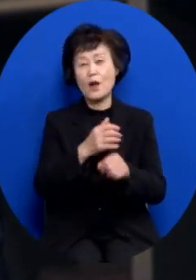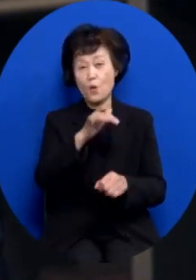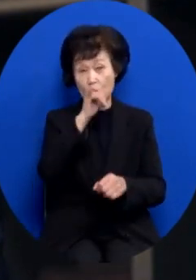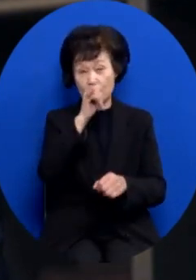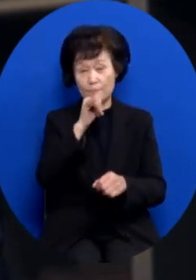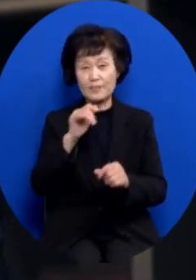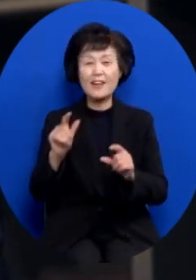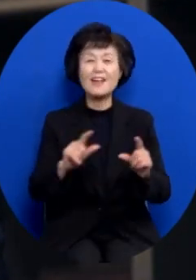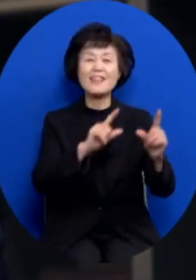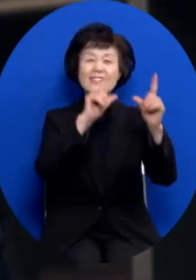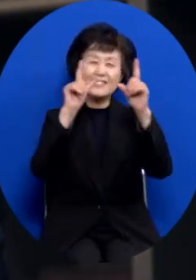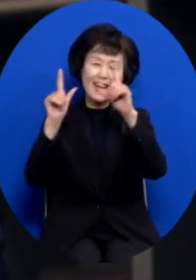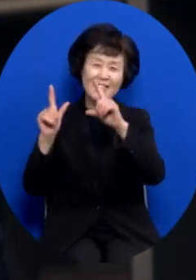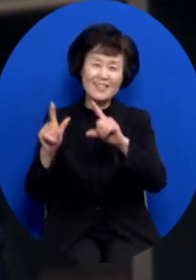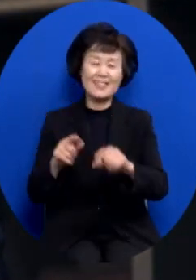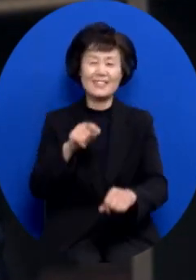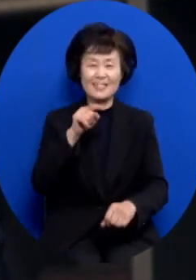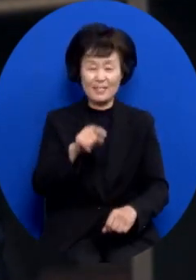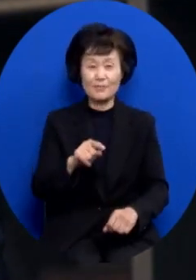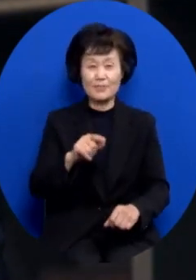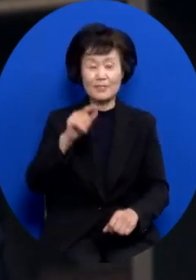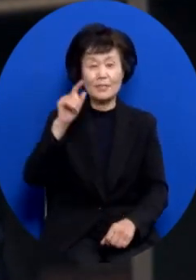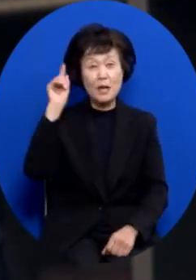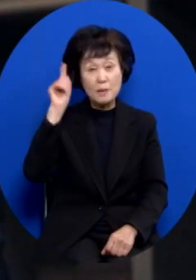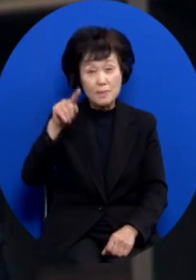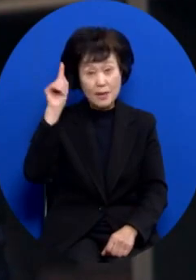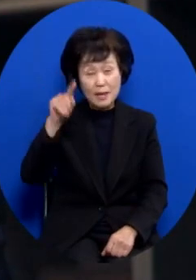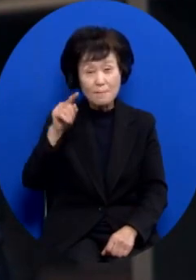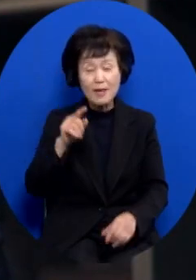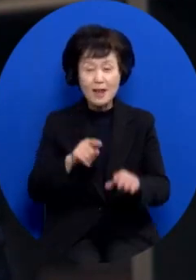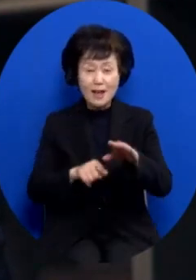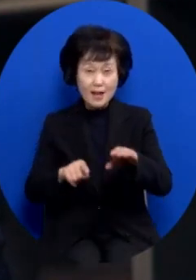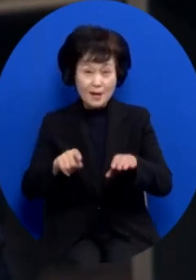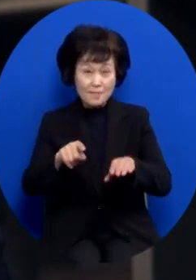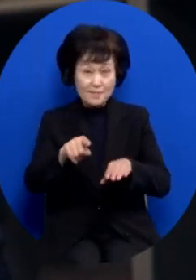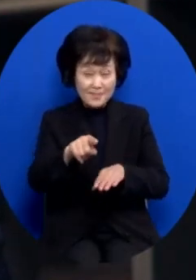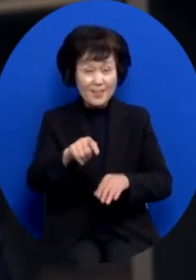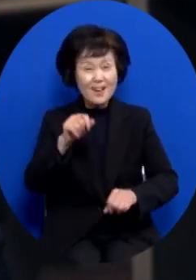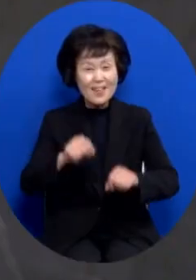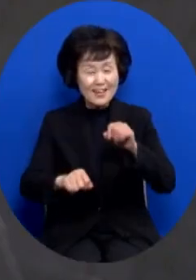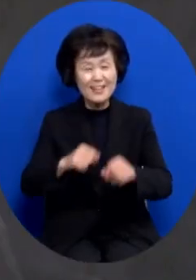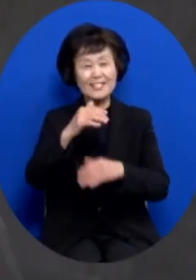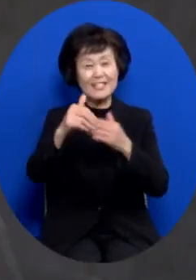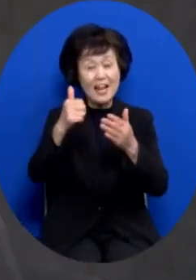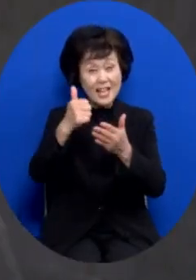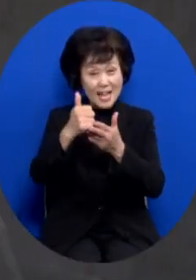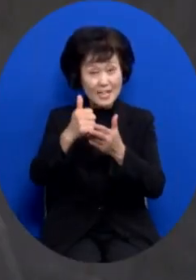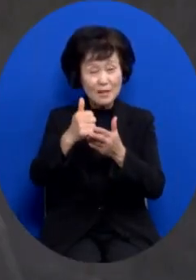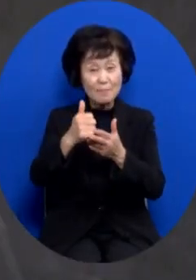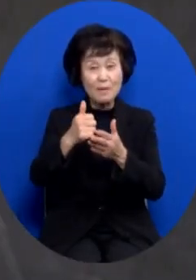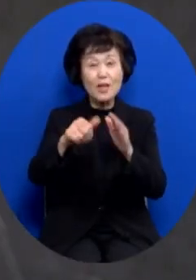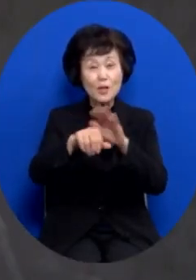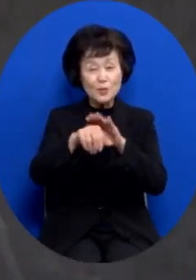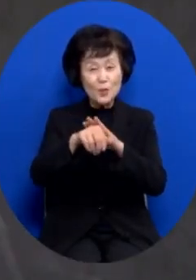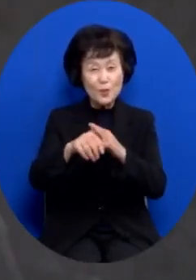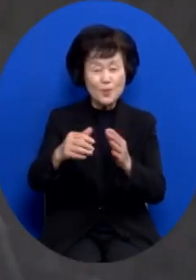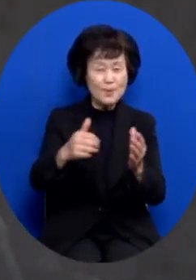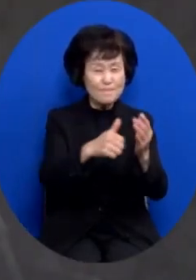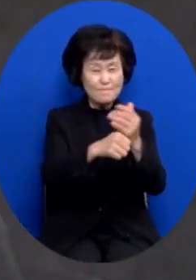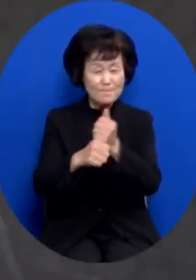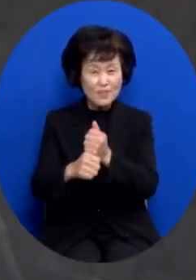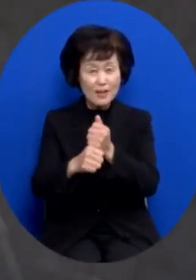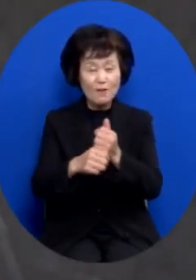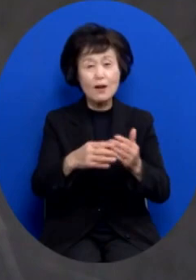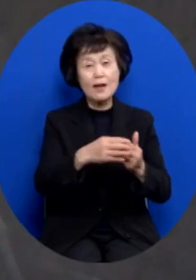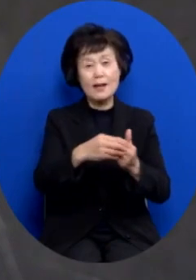살아간다는 것입니다 오늘 하루하루 우리 앞서 행할 가시는 하나님의 손을 힘 있게 붙잡고 우리